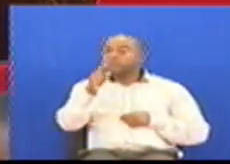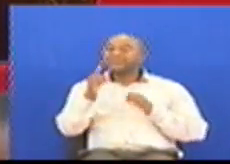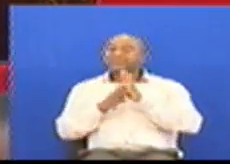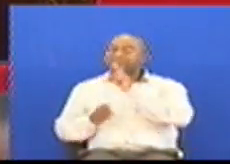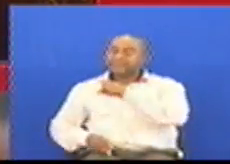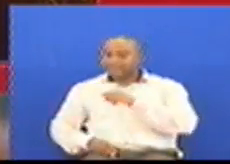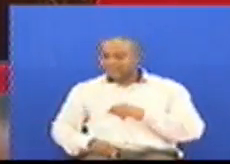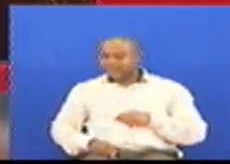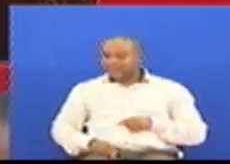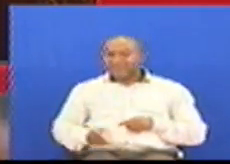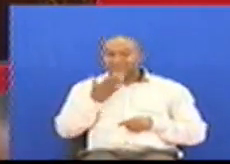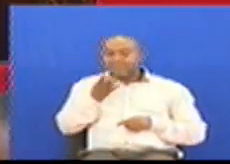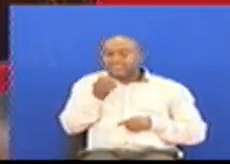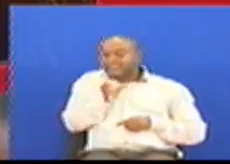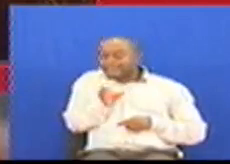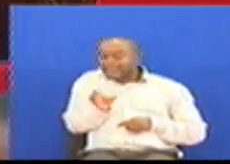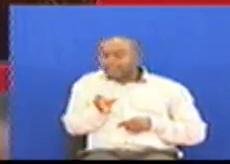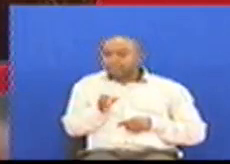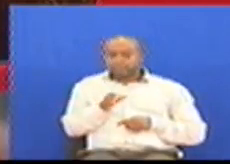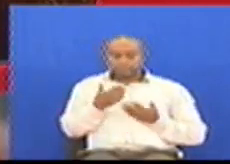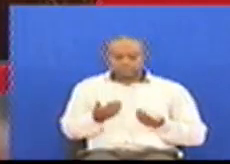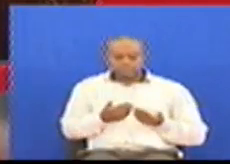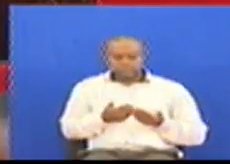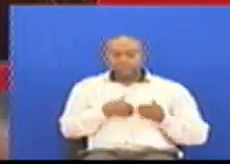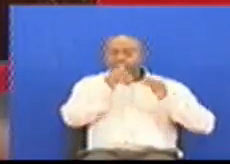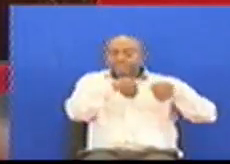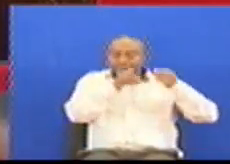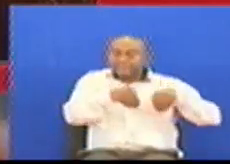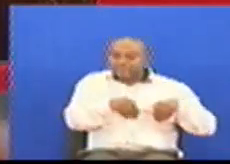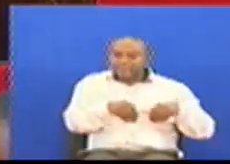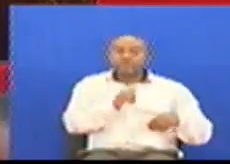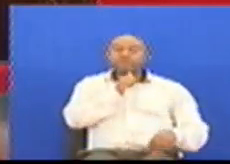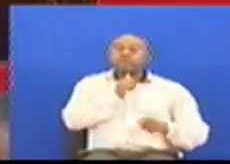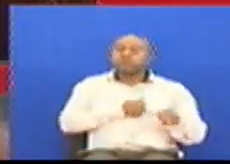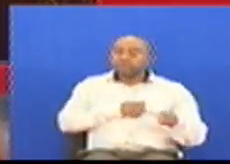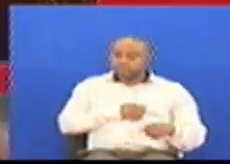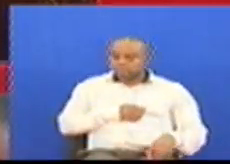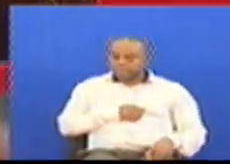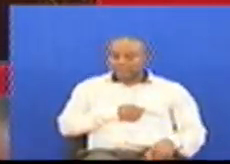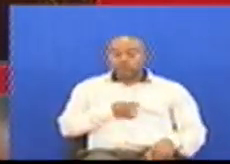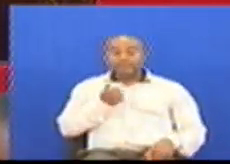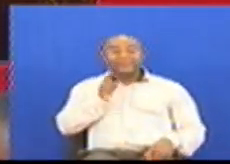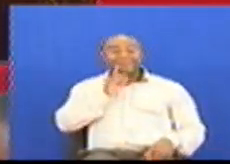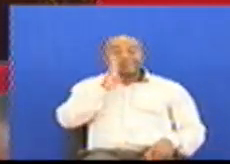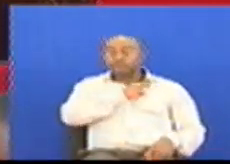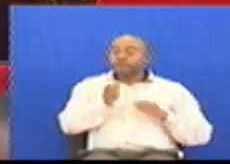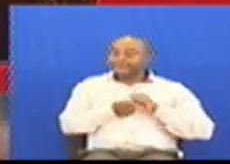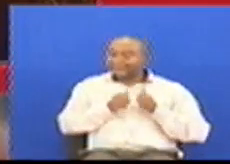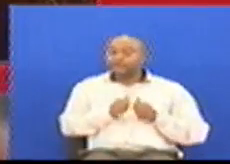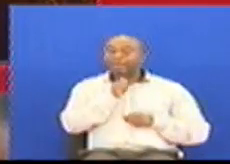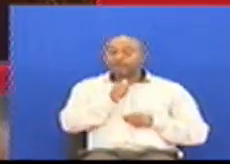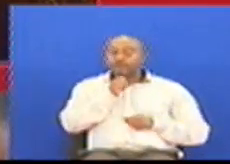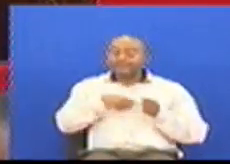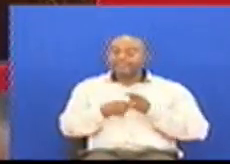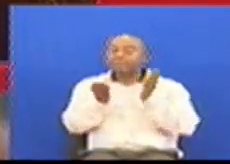tutenge fedha maalum kuhakikisha kwamba tatizo la matundu ya vyoo mashuleni tunalimaliza, pamoja na kazi nzuri inayofanywa na